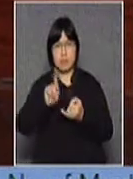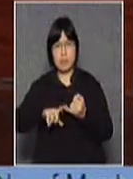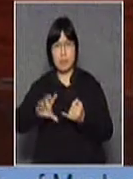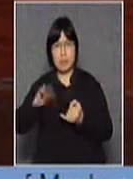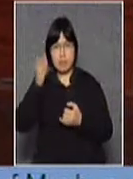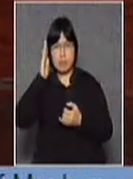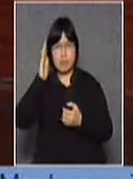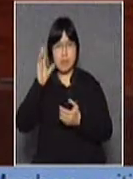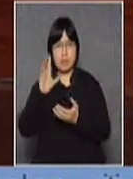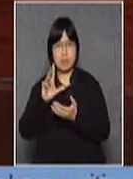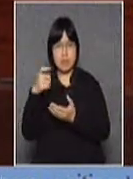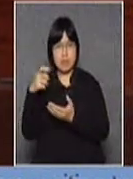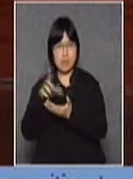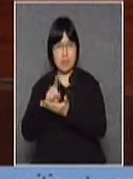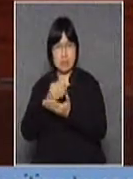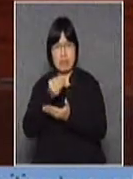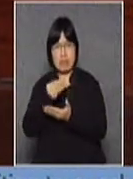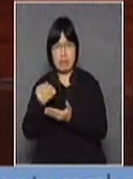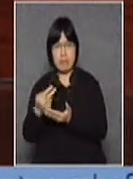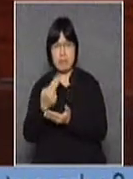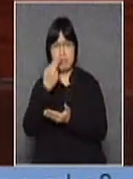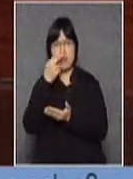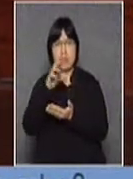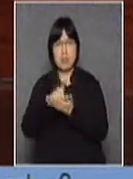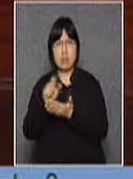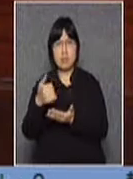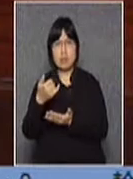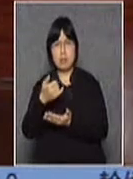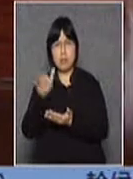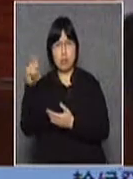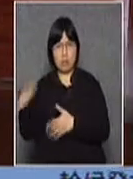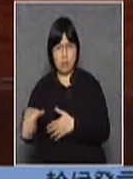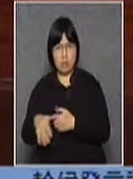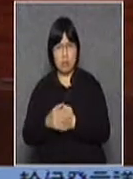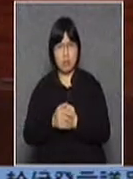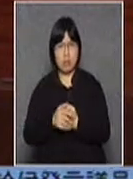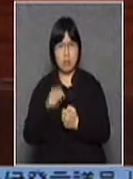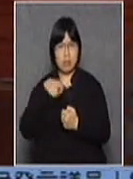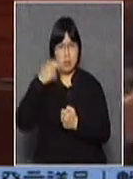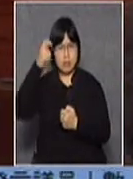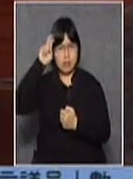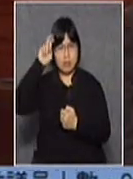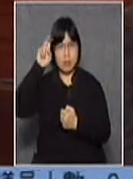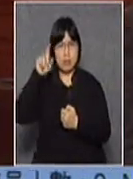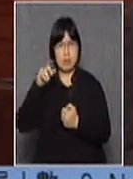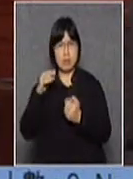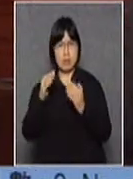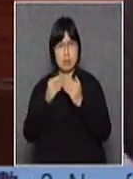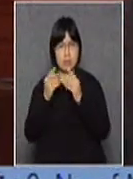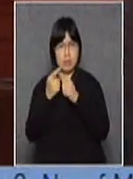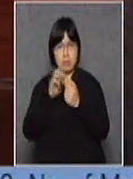年，因為抵受唔到啲沙塵，住咗一年就去世。喂，你要考慮翻嘅居民嘅影響啊